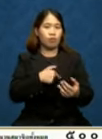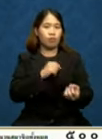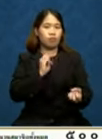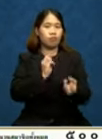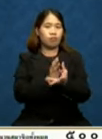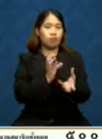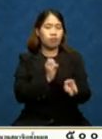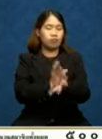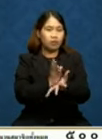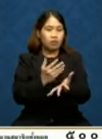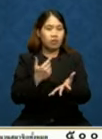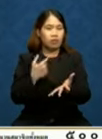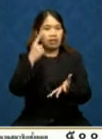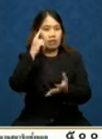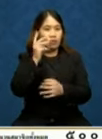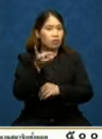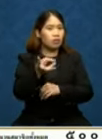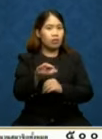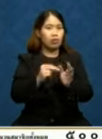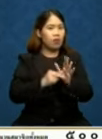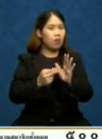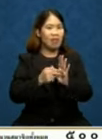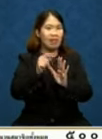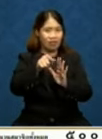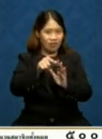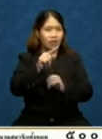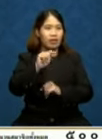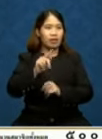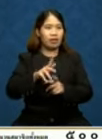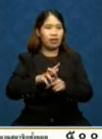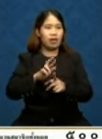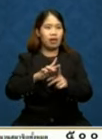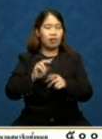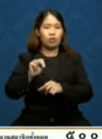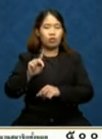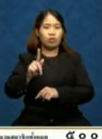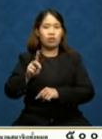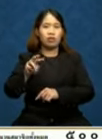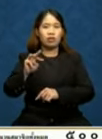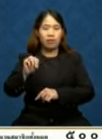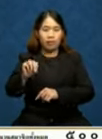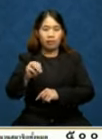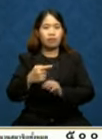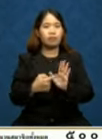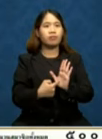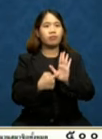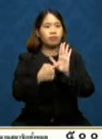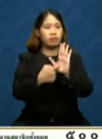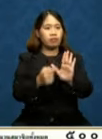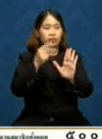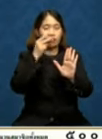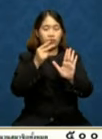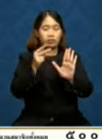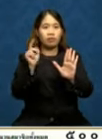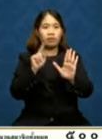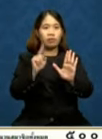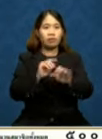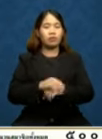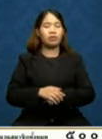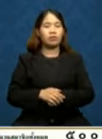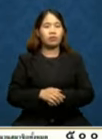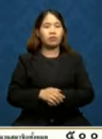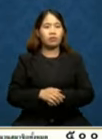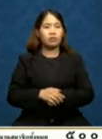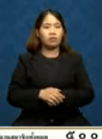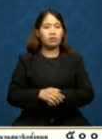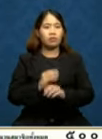รือร่างกายแม้น้อยเพียงใดก็คือการทารุณกรรมในความหมายของกฎหมายนี้ ผมอยากยกตัวอย่างครับท่านประธานการ